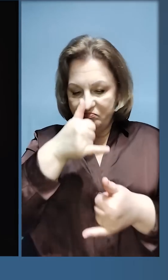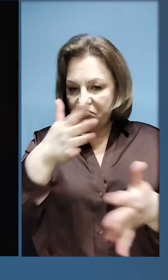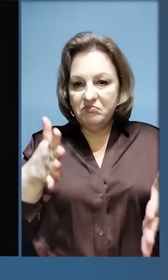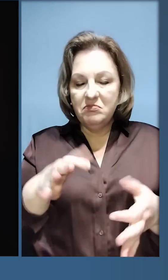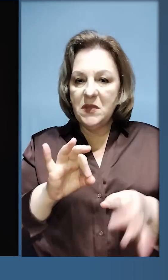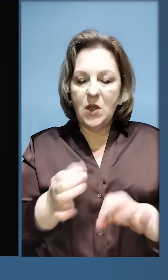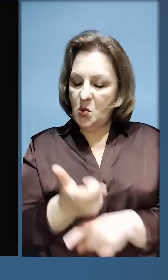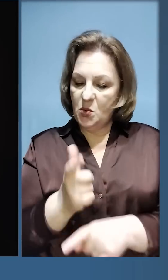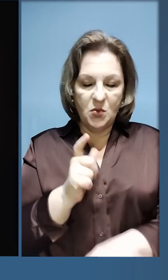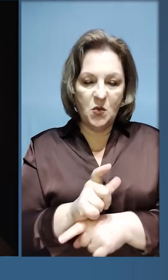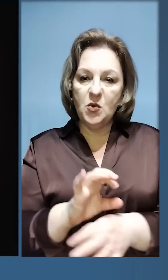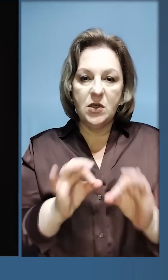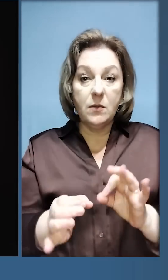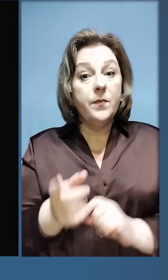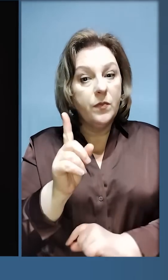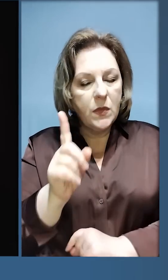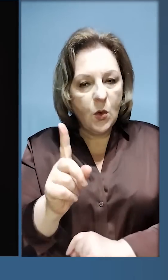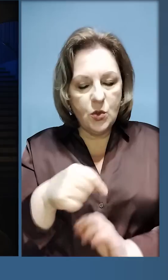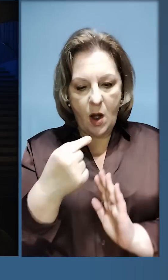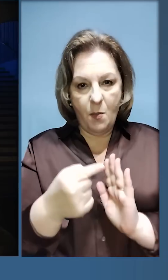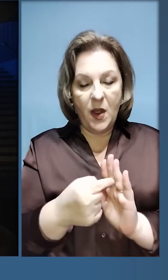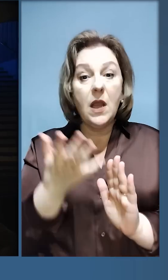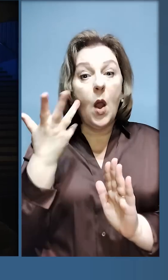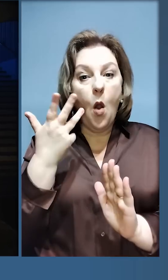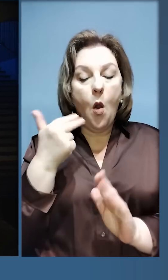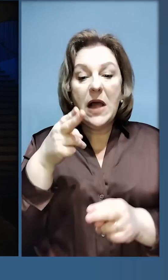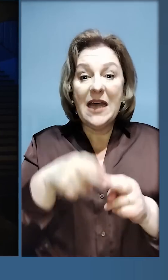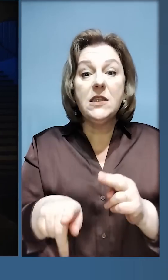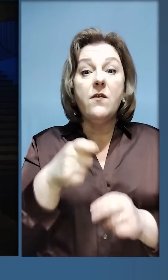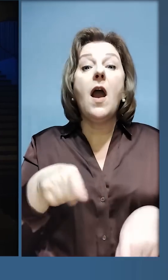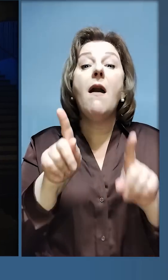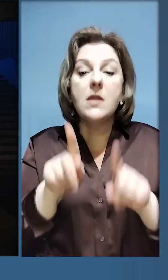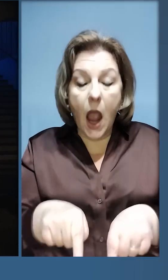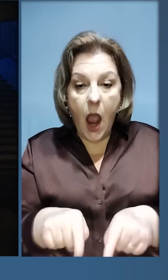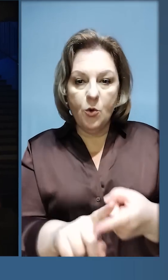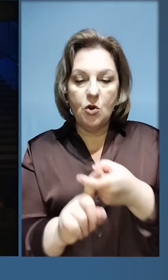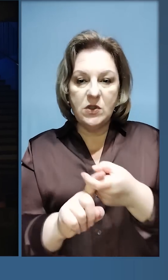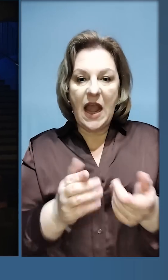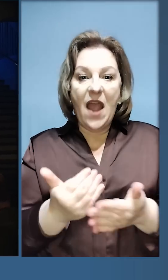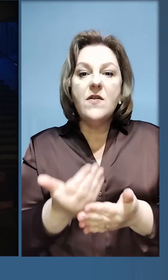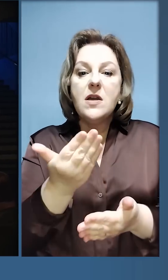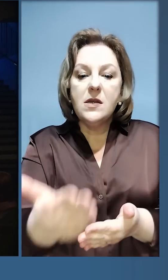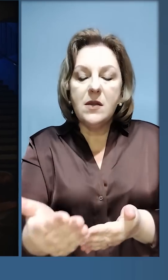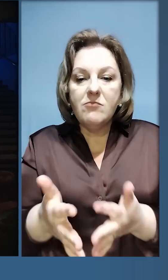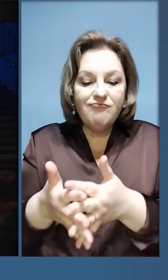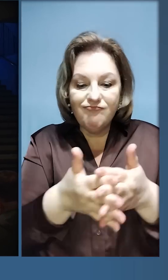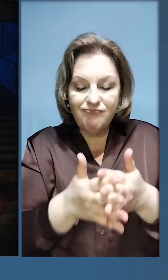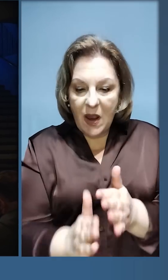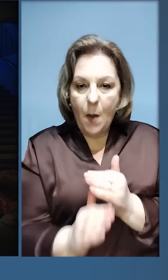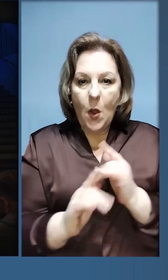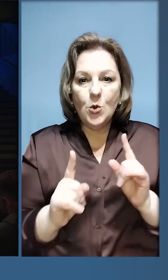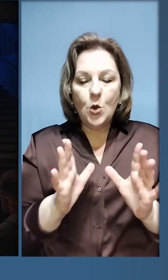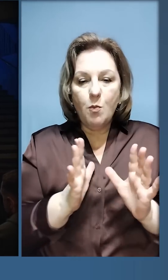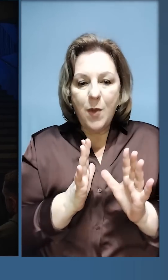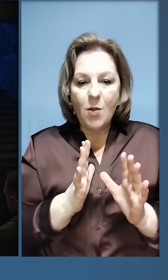складно. Ну, прям дуже складно. І, до речі, питання, коли закінчиться війна, також залежить від цієї